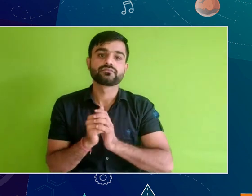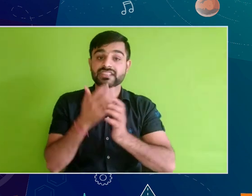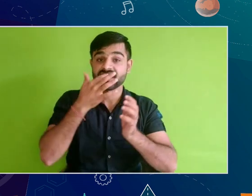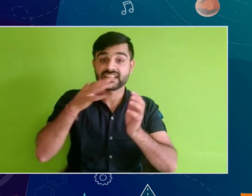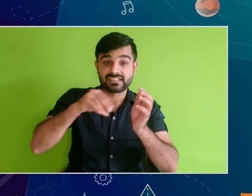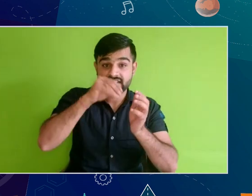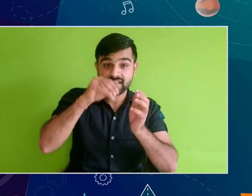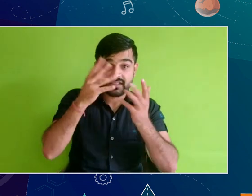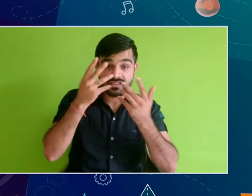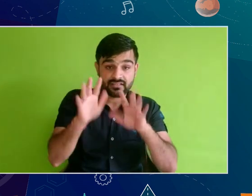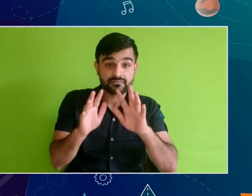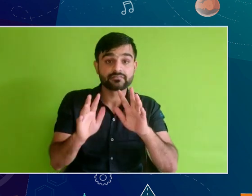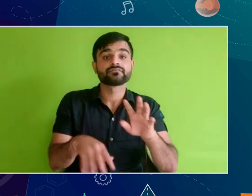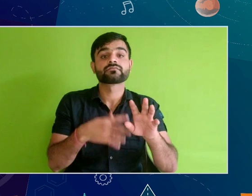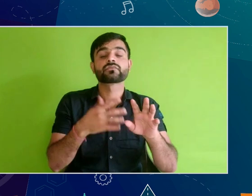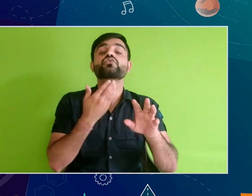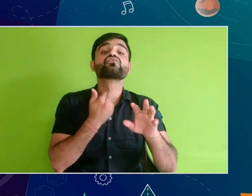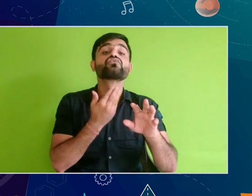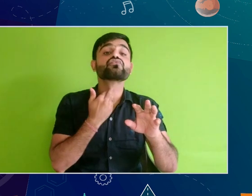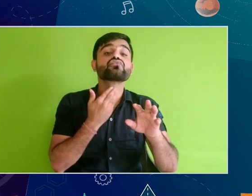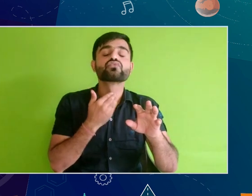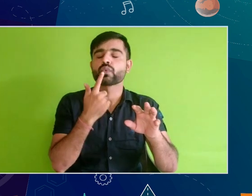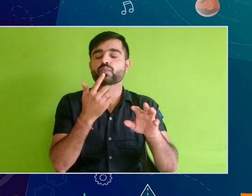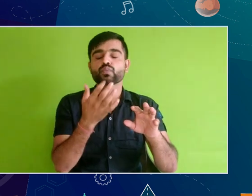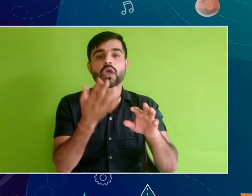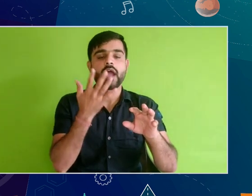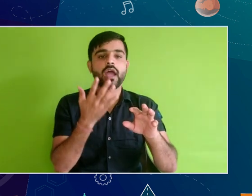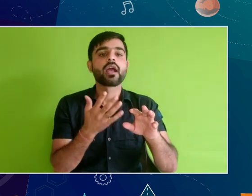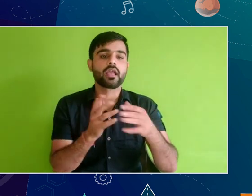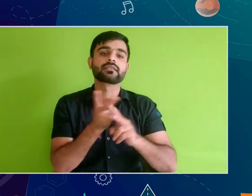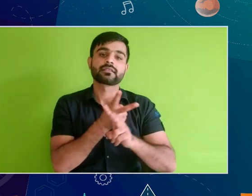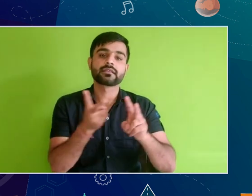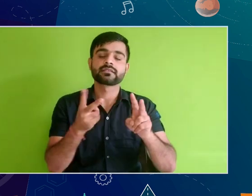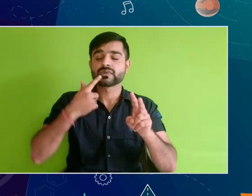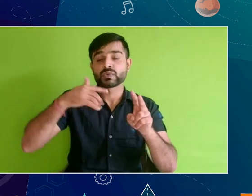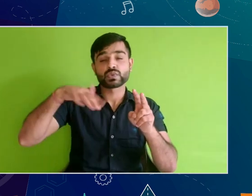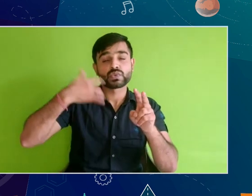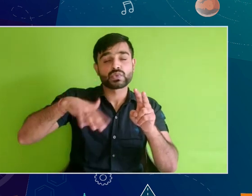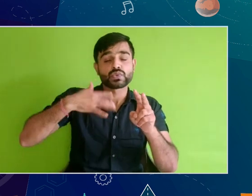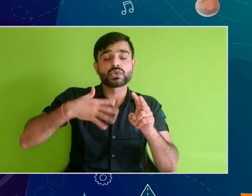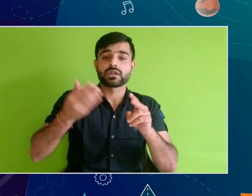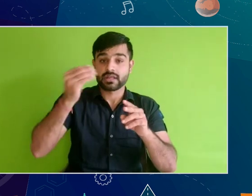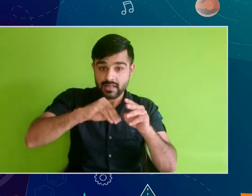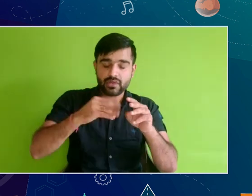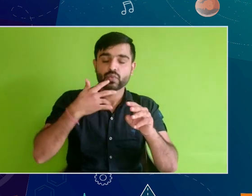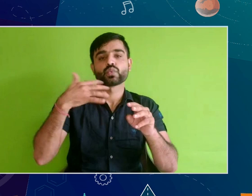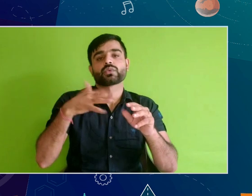है, शुगर डालकर स्वीट हो जाती है, स्पाइस डालकर स्पाइसी हो जाती है,